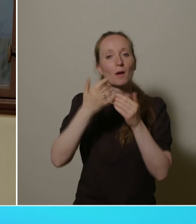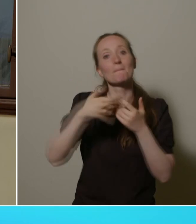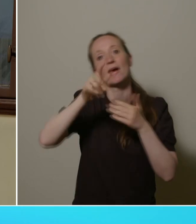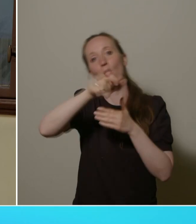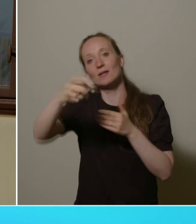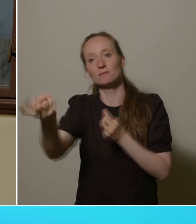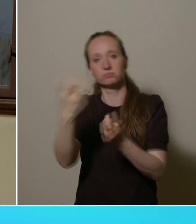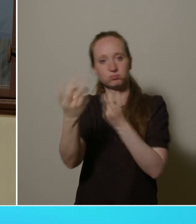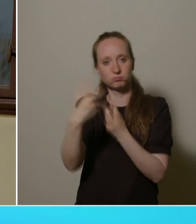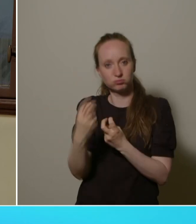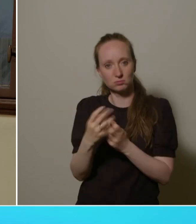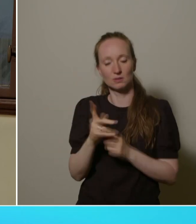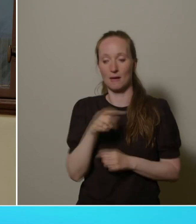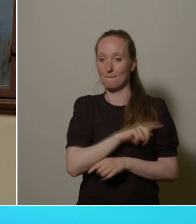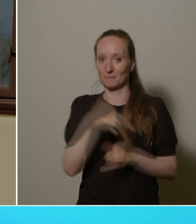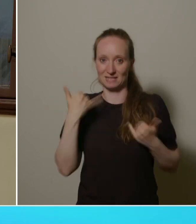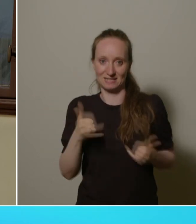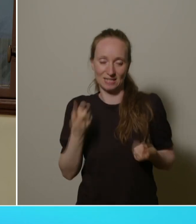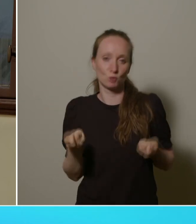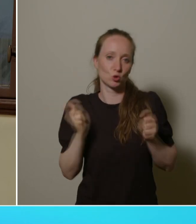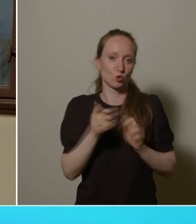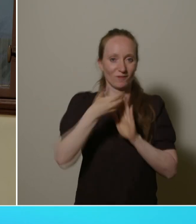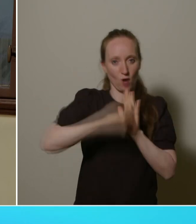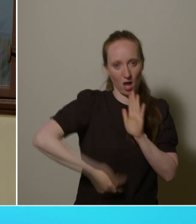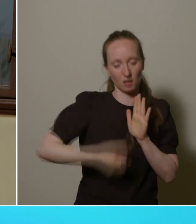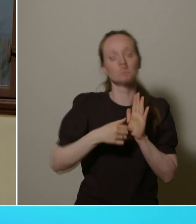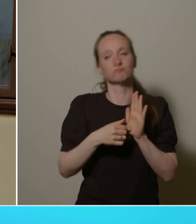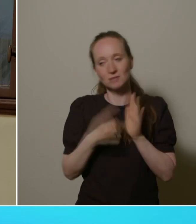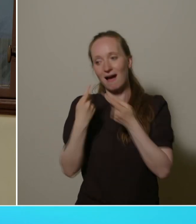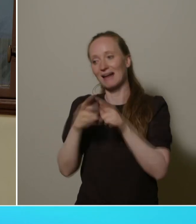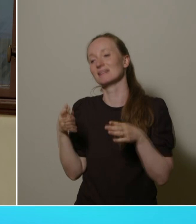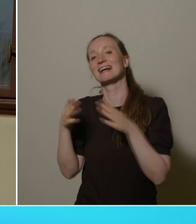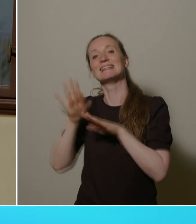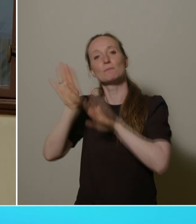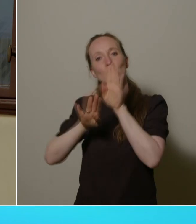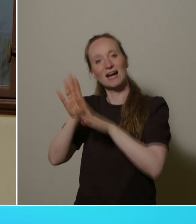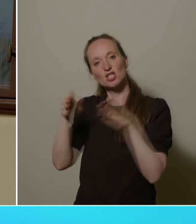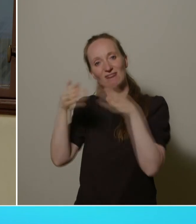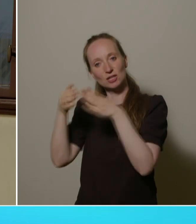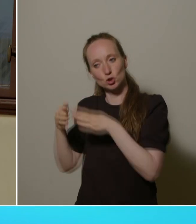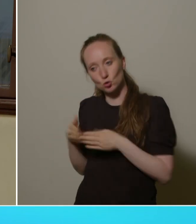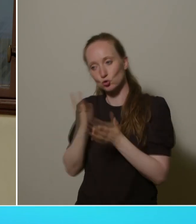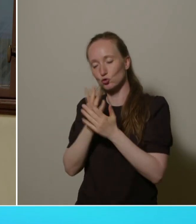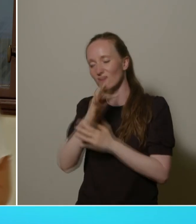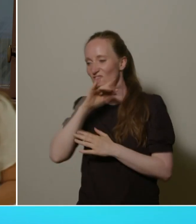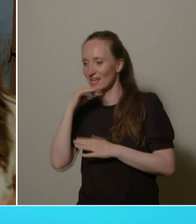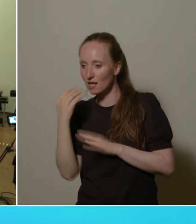dass unsere Beschlussvorlage bisher recht viel Zuspruch von den anderen demokratischen Fraktionen erhalten hat und hoffen nun auf eine breite Mehrheit. Vielen Dank.